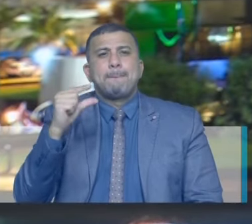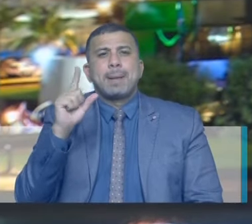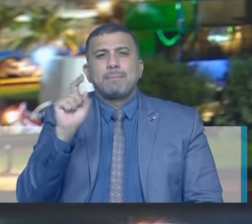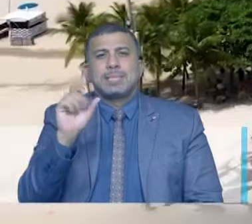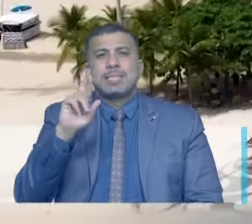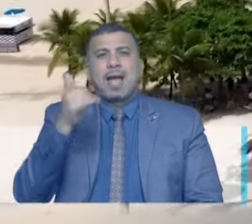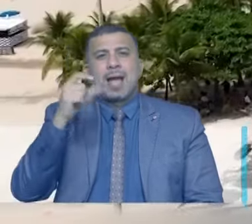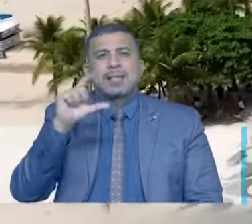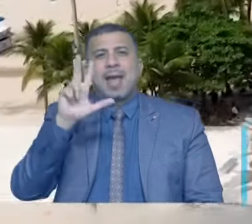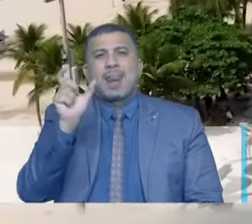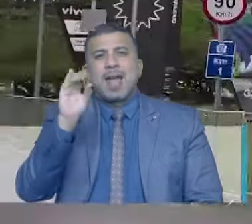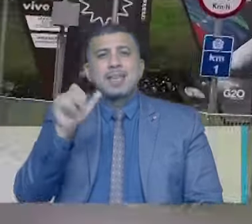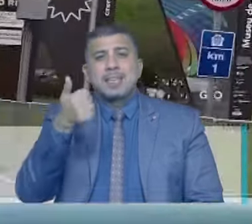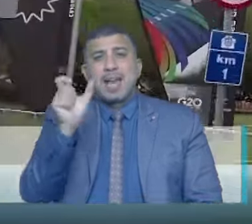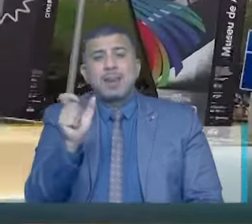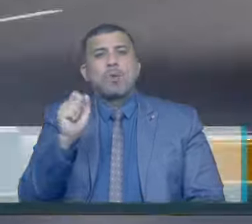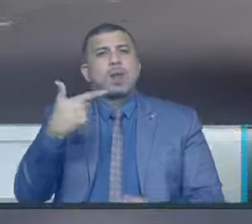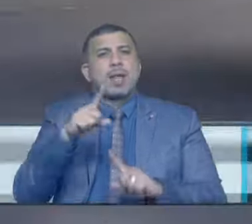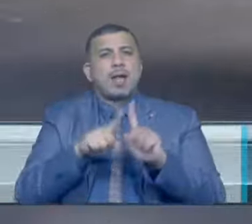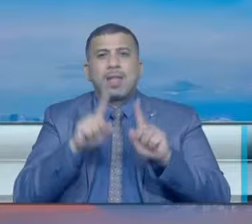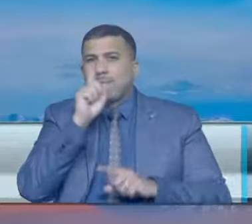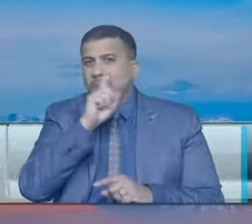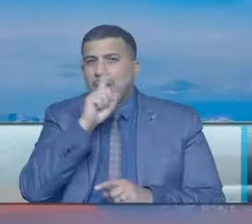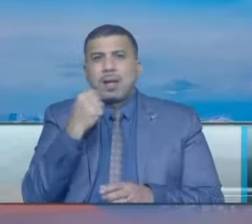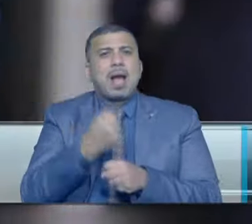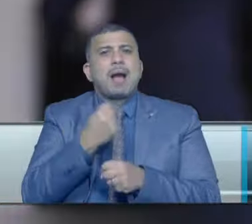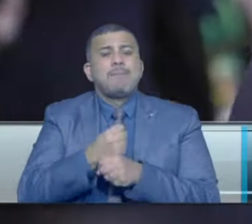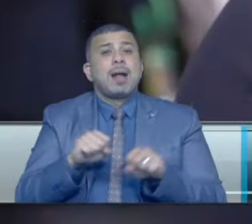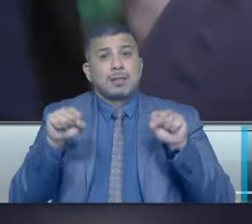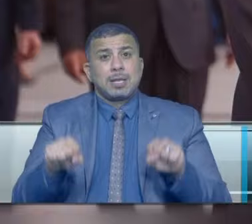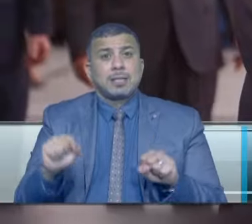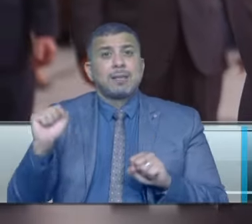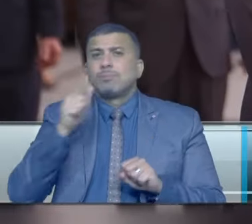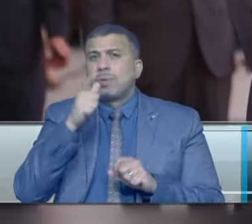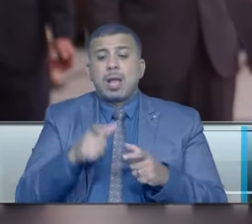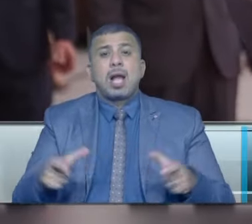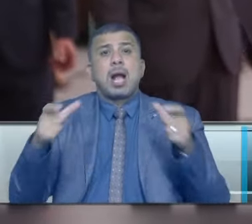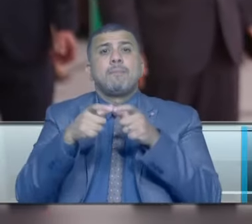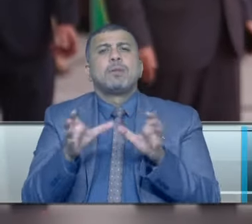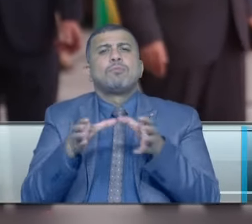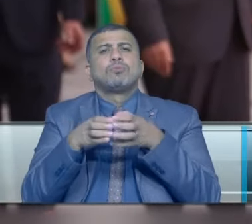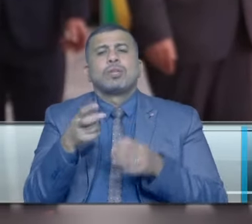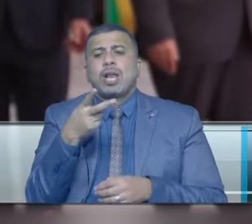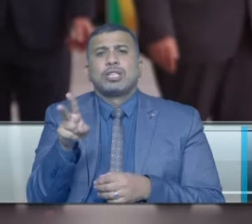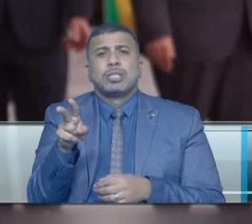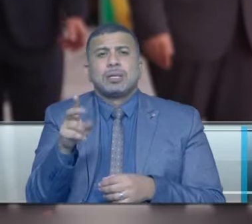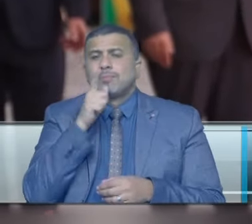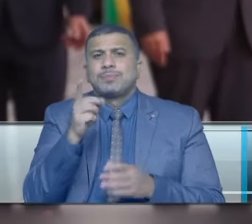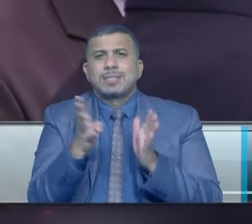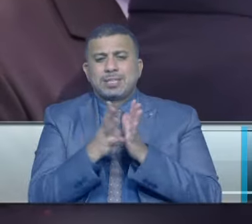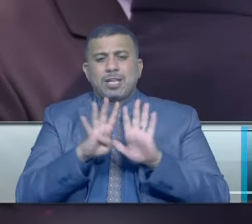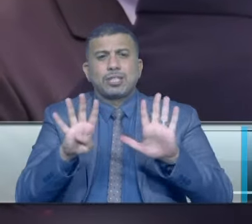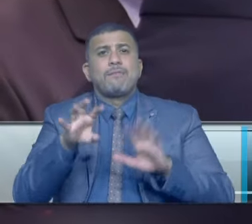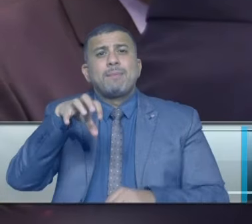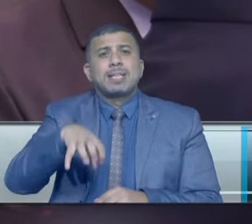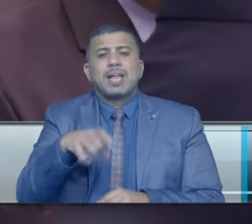بن زايد آل نهيان ولي عهد أبو ظبي أعمال الجلسة الرئيسية لقمة مجموعة العشرين